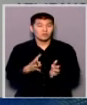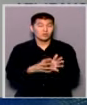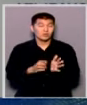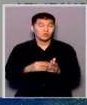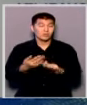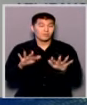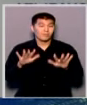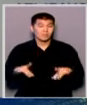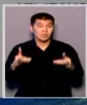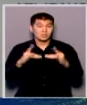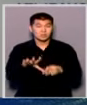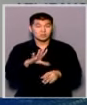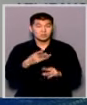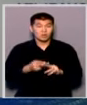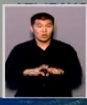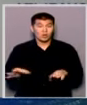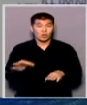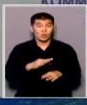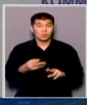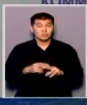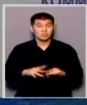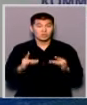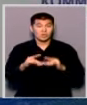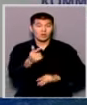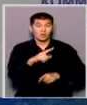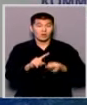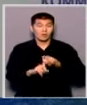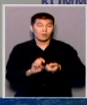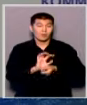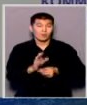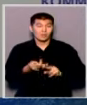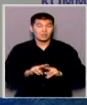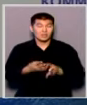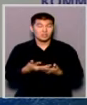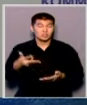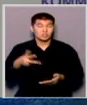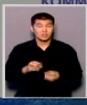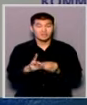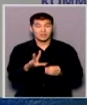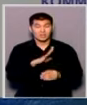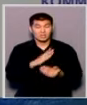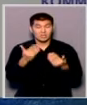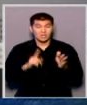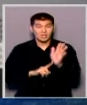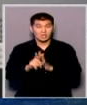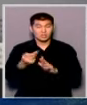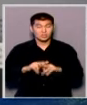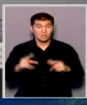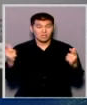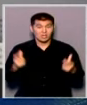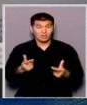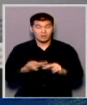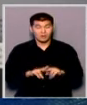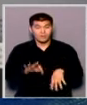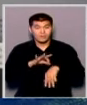934 инфекционных койко-мест. Общее количество инфекционных коек по области составляет 3012. С начала пандемии в регионе